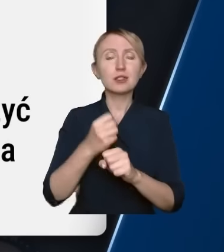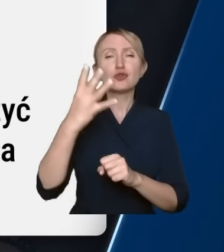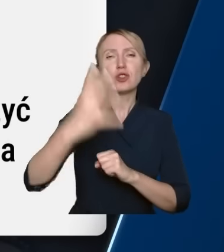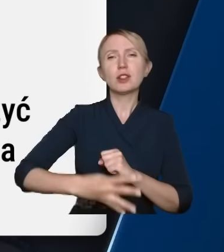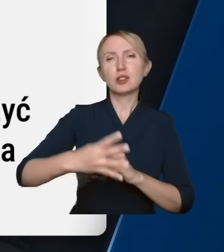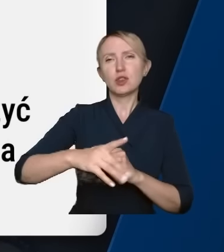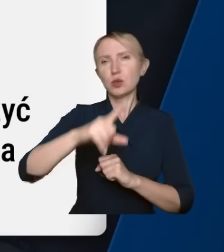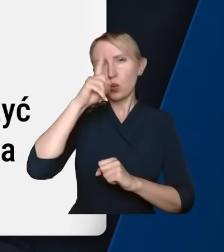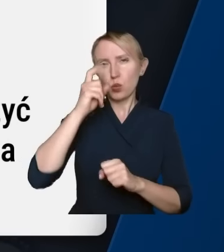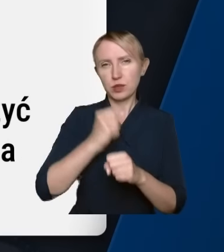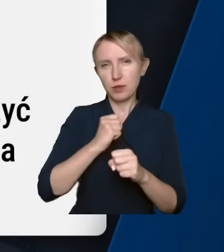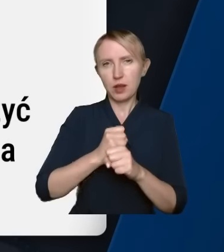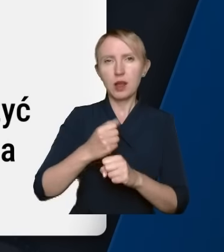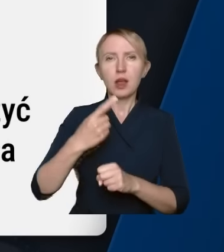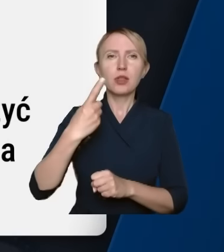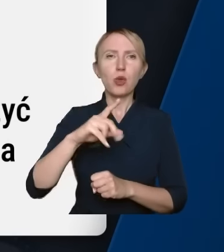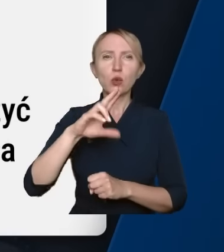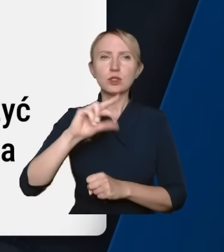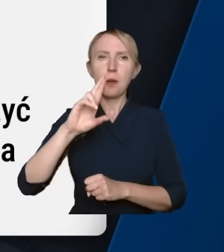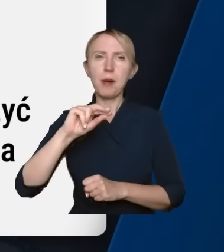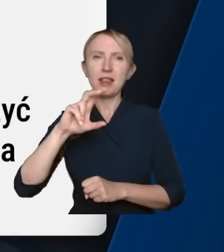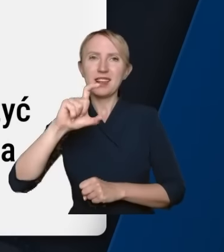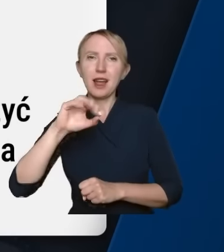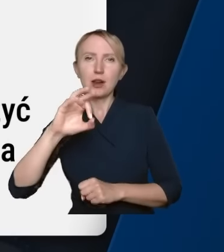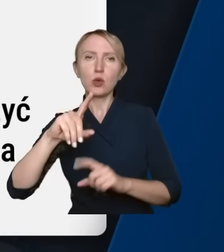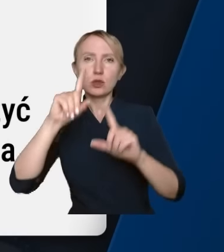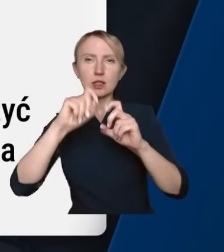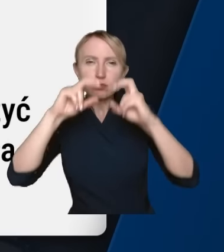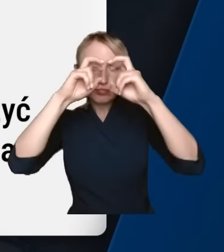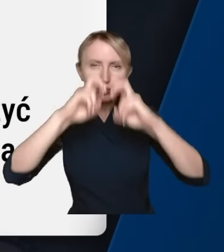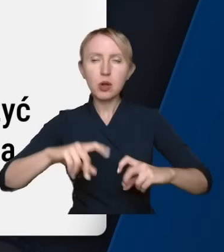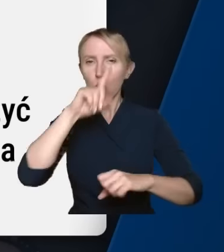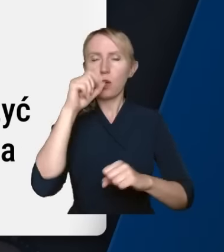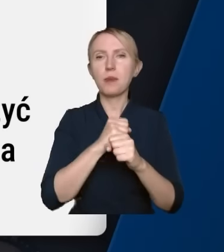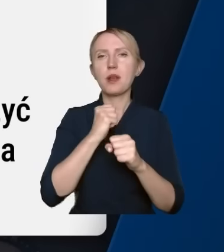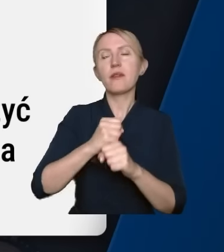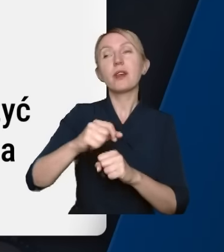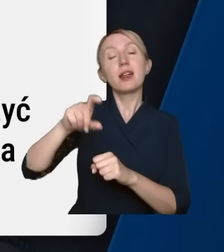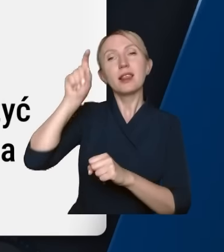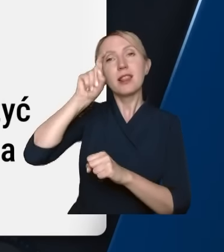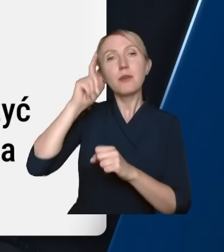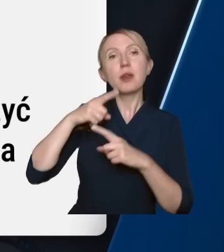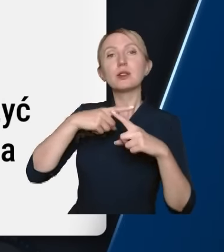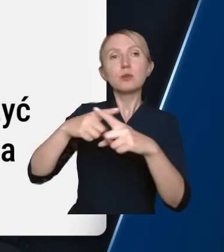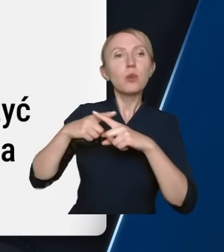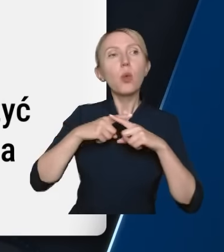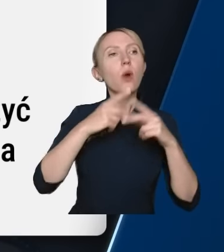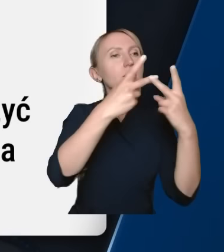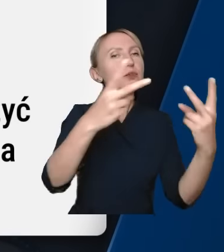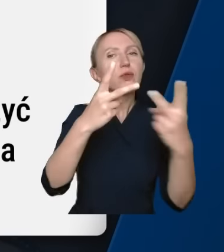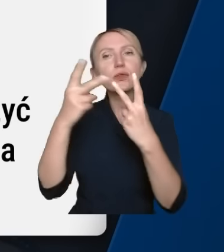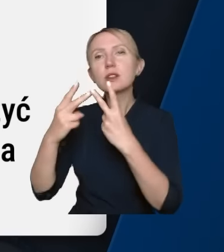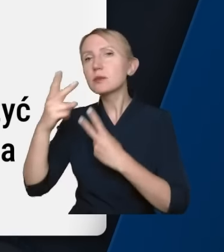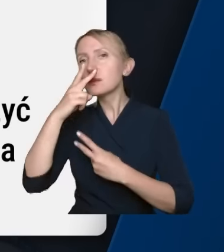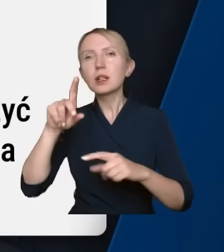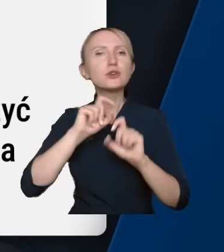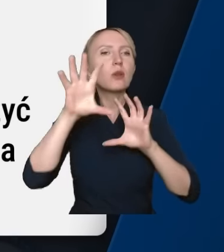pracowników. Deutsche Bahn Cargo już zaczęło inwentaryzację. Pracownicy niemieckiej spółki jeździli po zakładach, żeby zobaczyć, co można